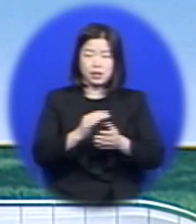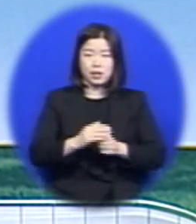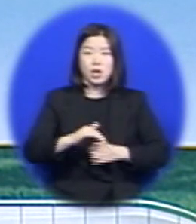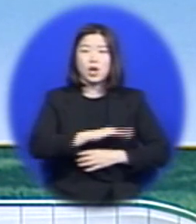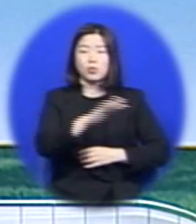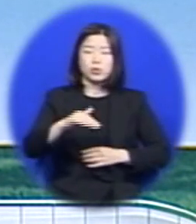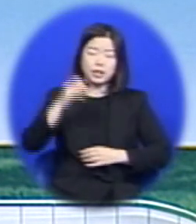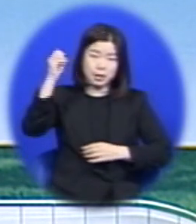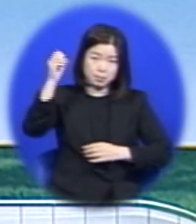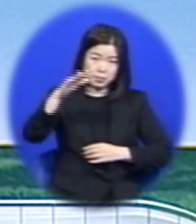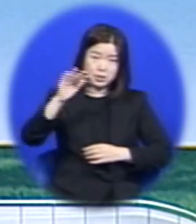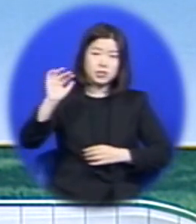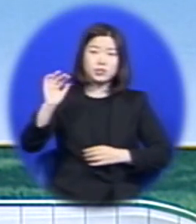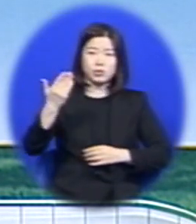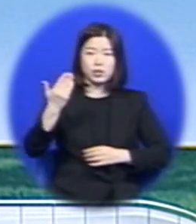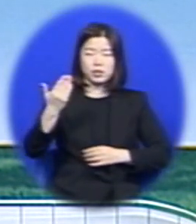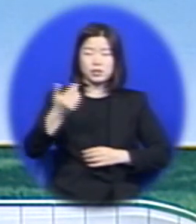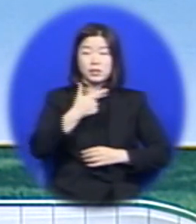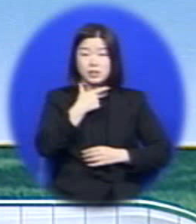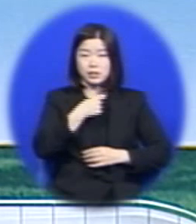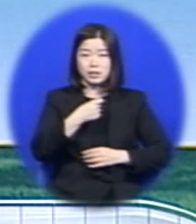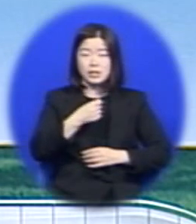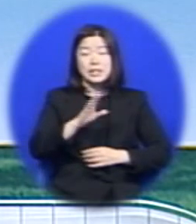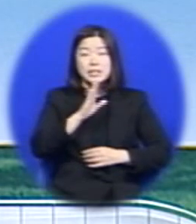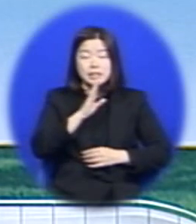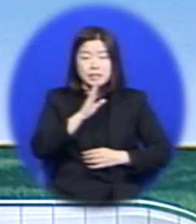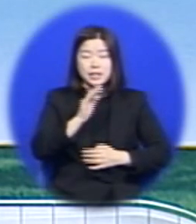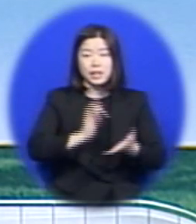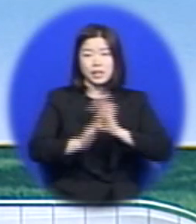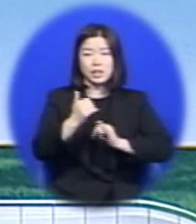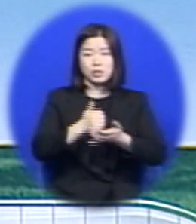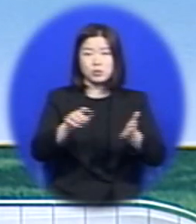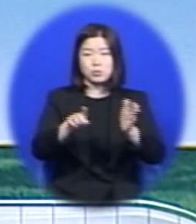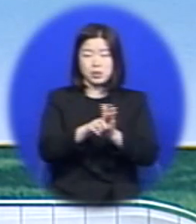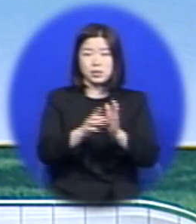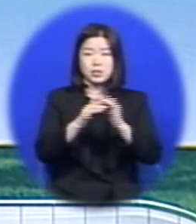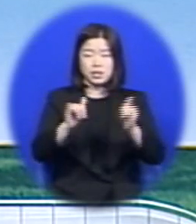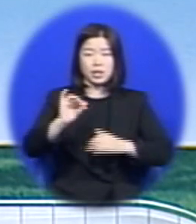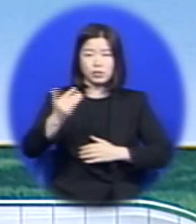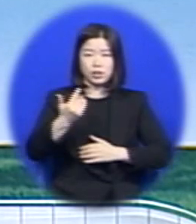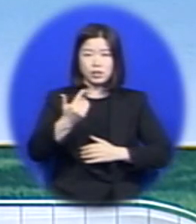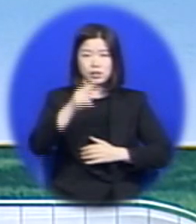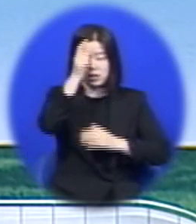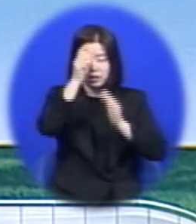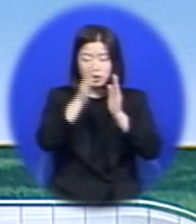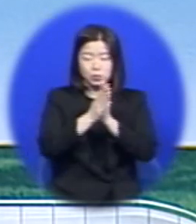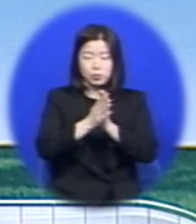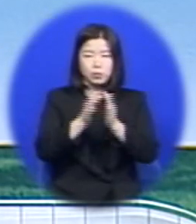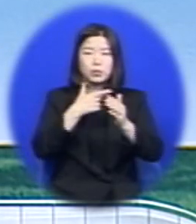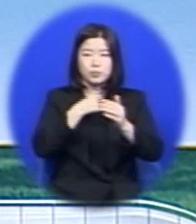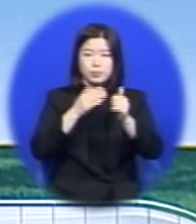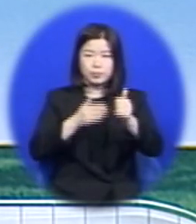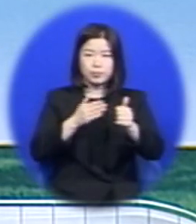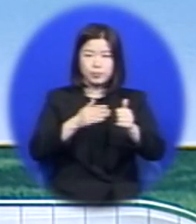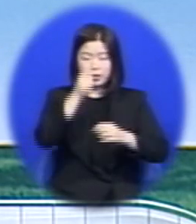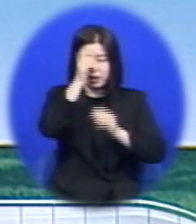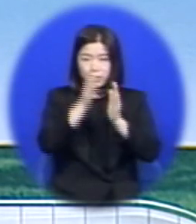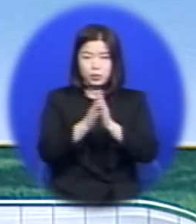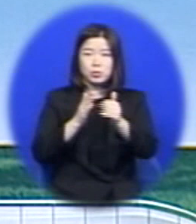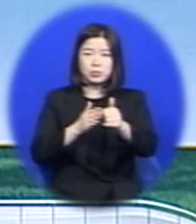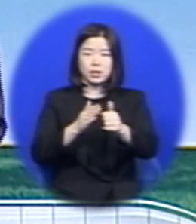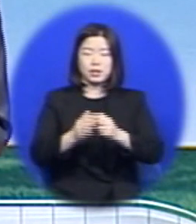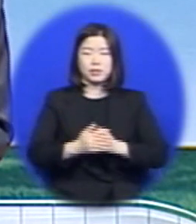우리가 빛이 되기를, 진짜 예수 믿는 자가 되기를 그렇게 기도하시기를 바랍니다. 기도하십시다.